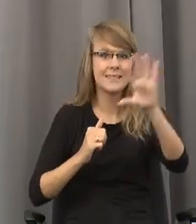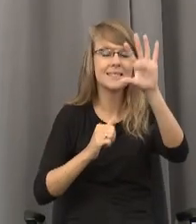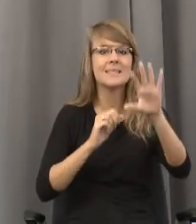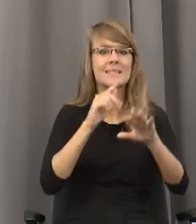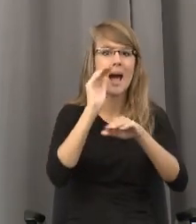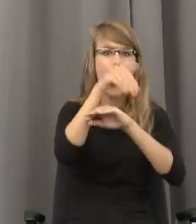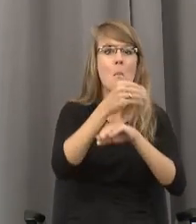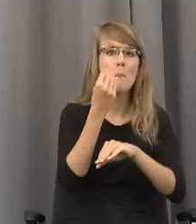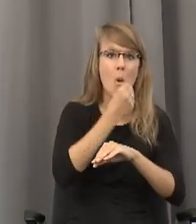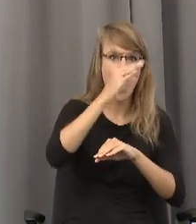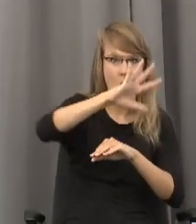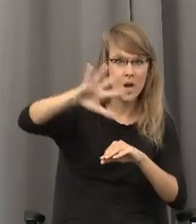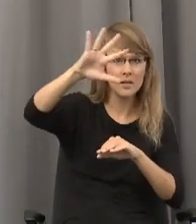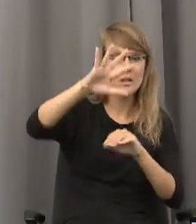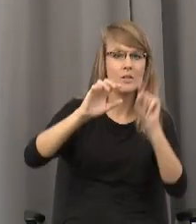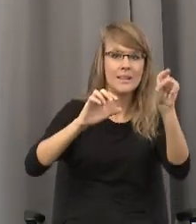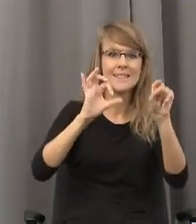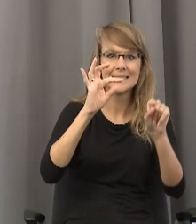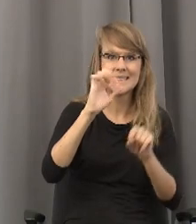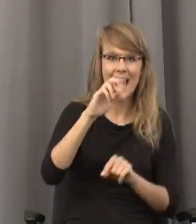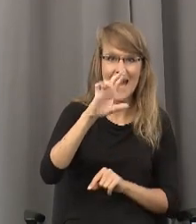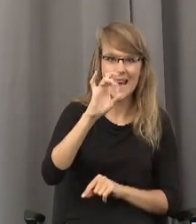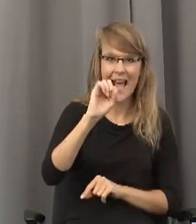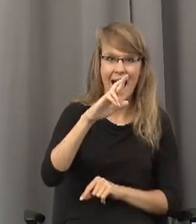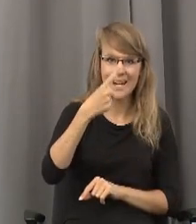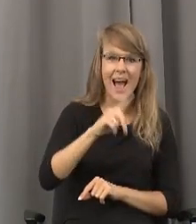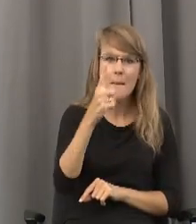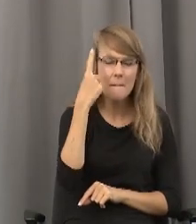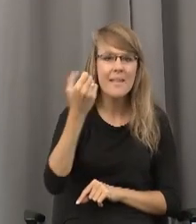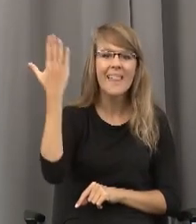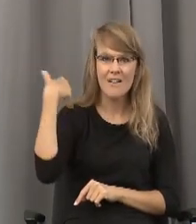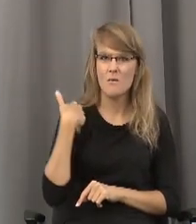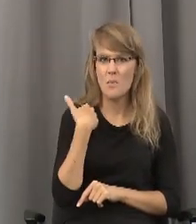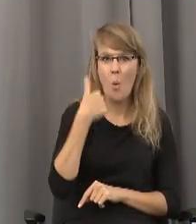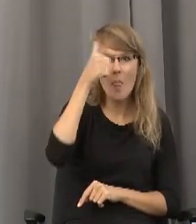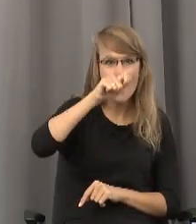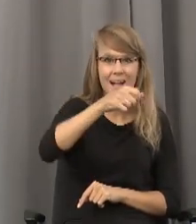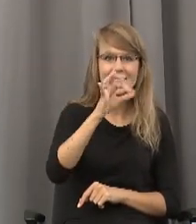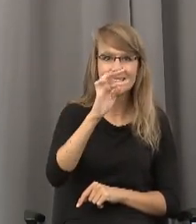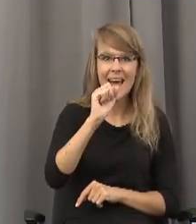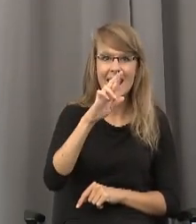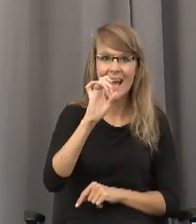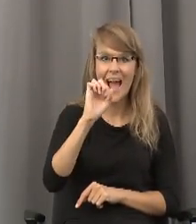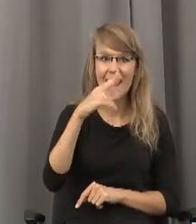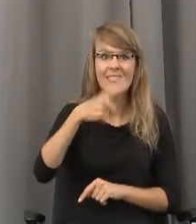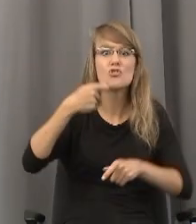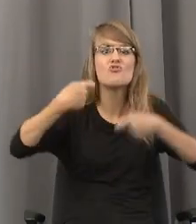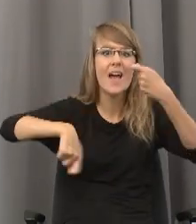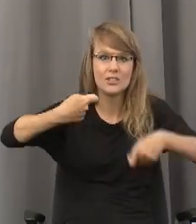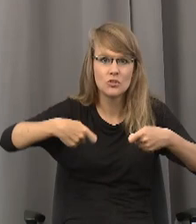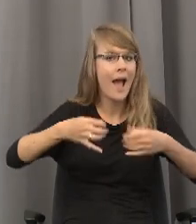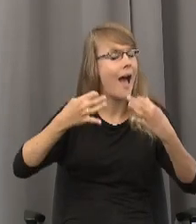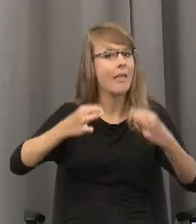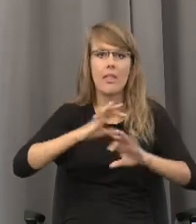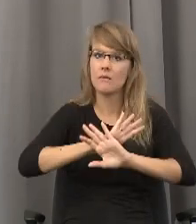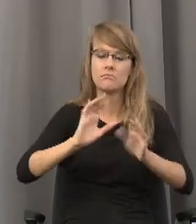Stargard. Proszę pamiętać, już się nie mówi Stargard Szczeciński, jest teraz Stargard, tak? Sam się dowiedziałem na miejscu, a